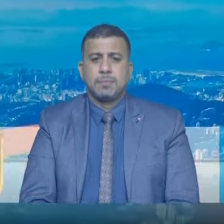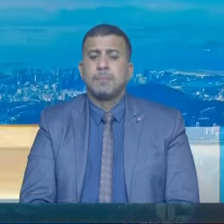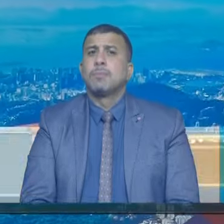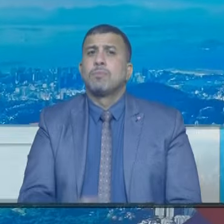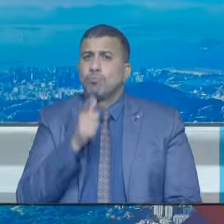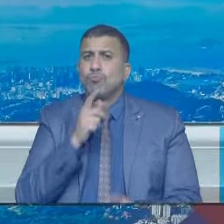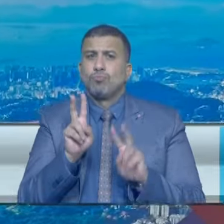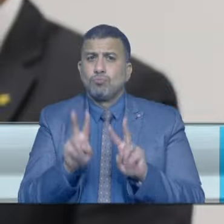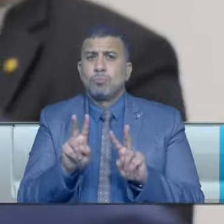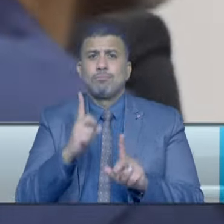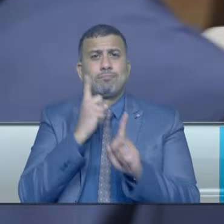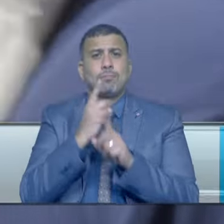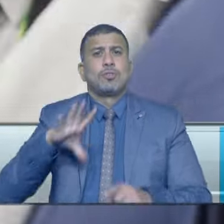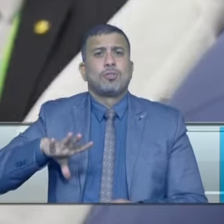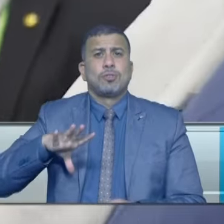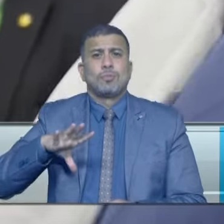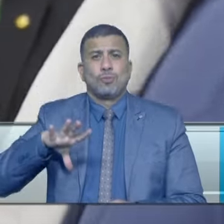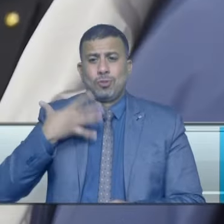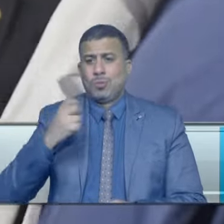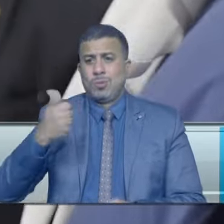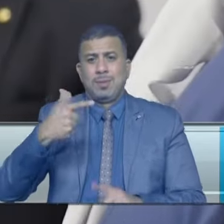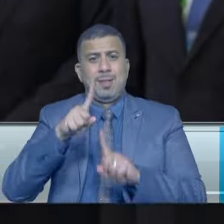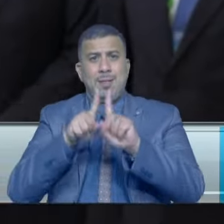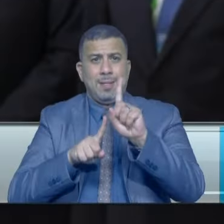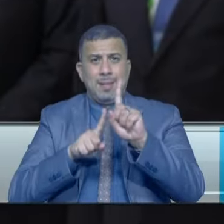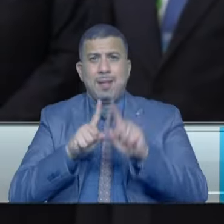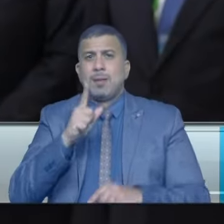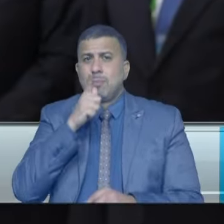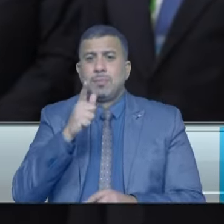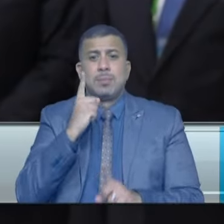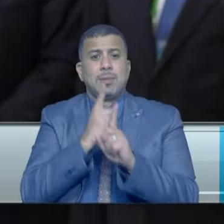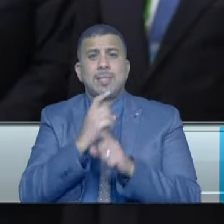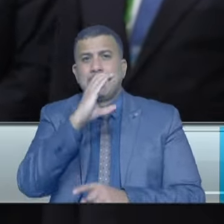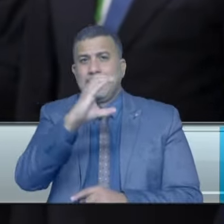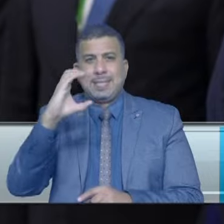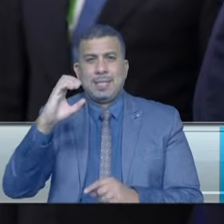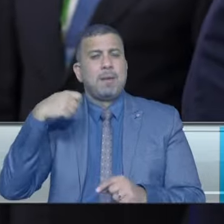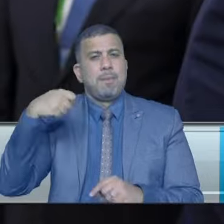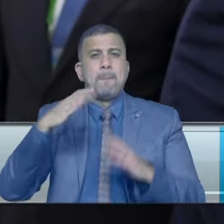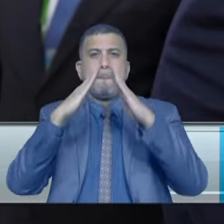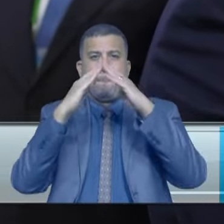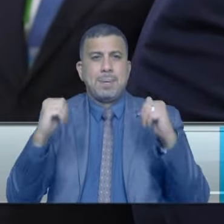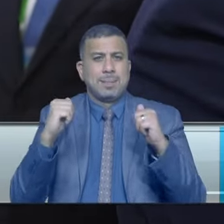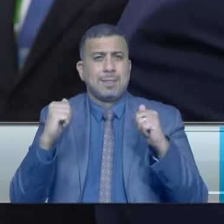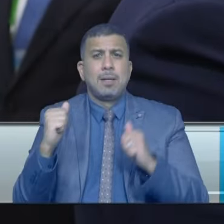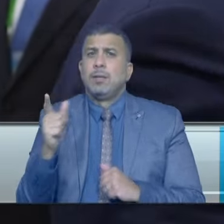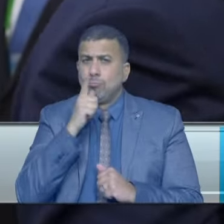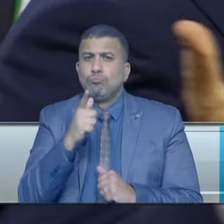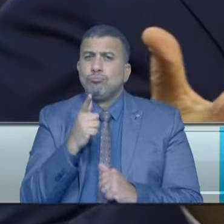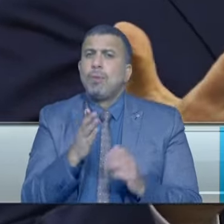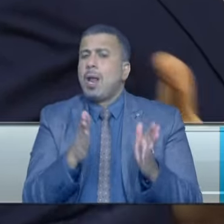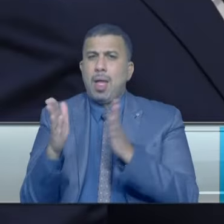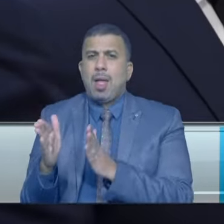في موازه ذلك التقى سمو ولي عهد ابو ظبي فخامه عبد الفتاح السيسي رئيس جمهوريه مصر العربيه